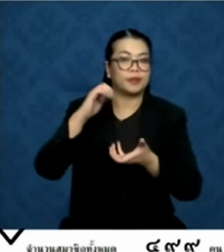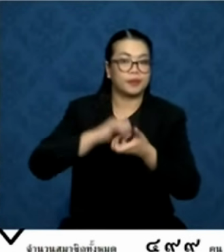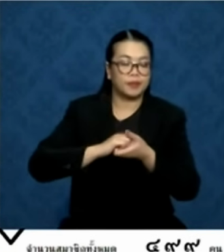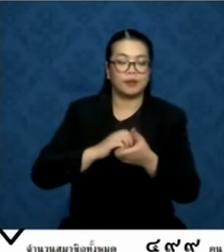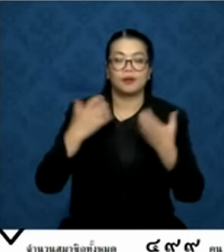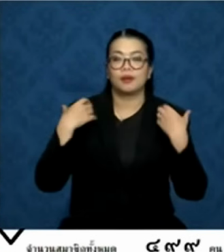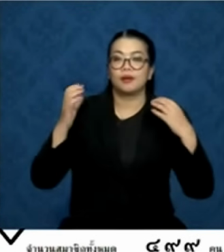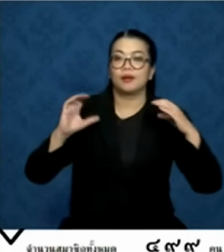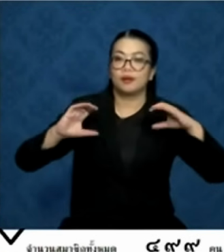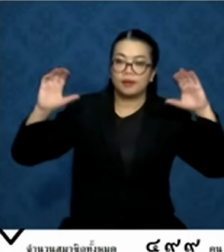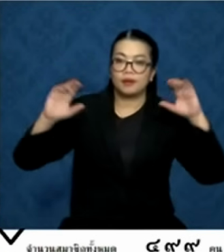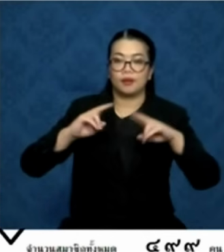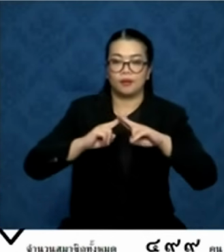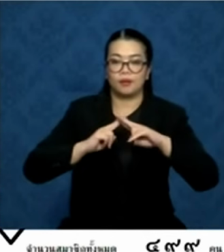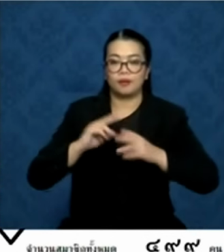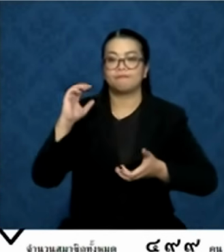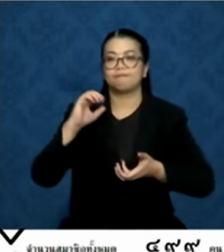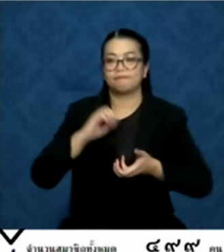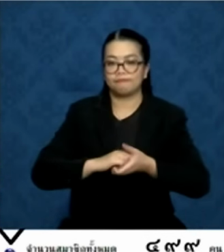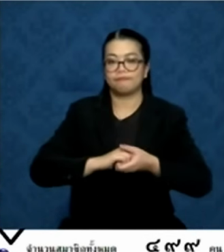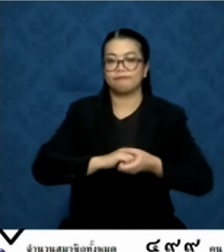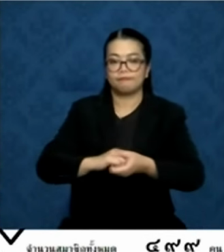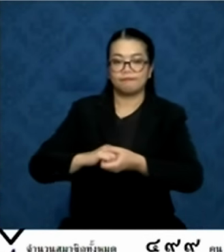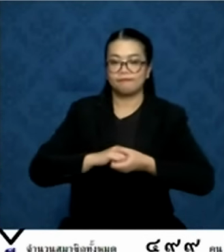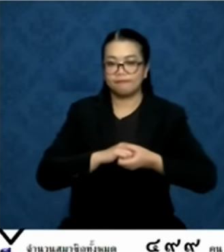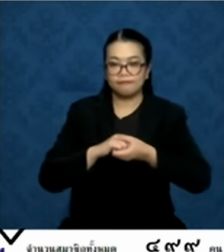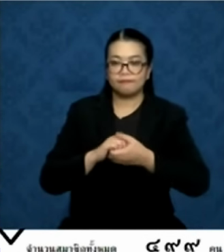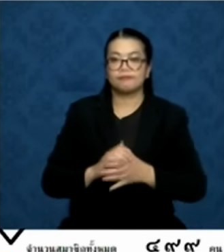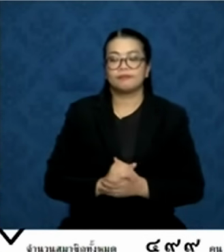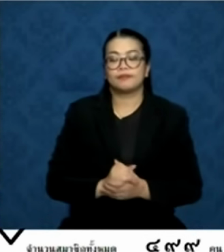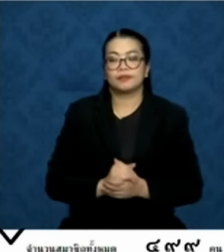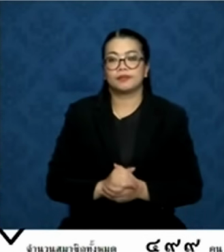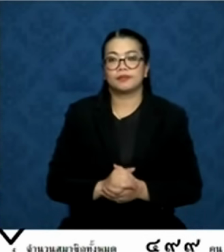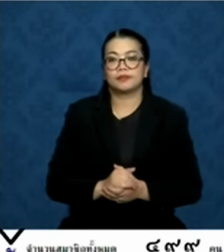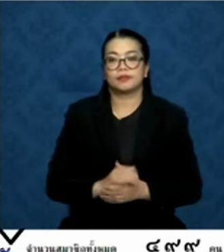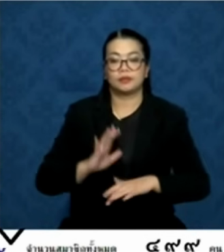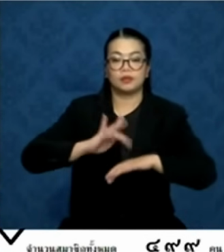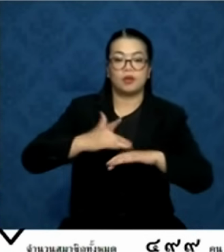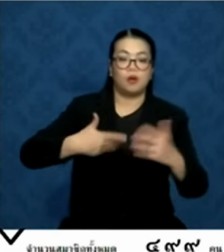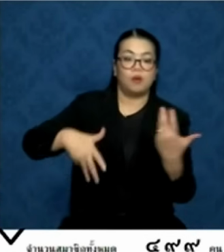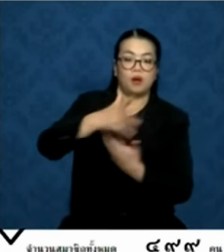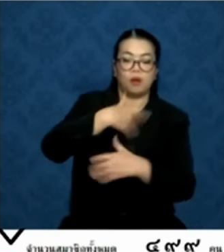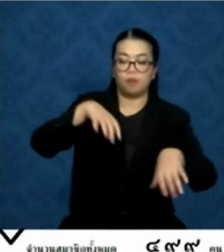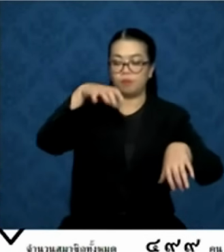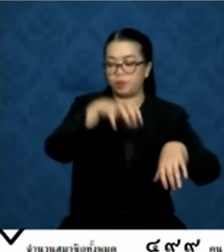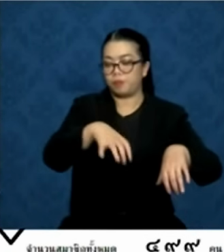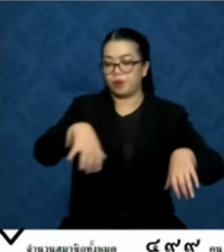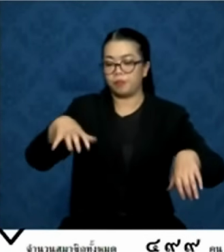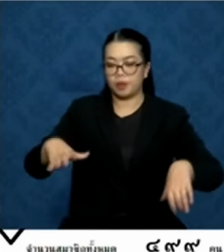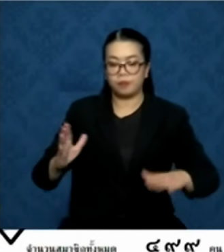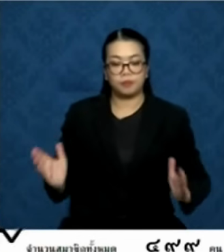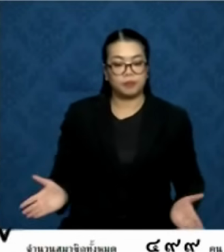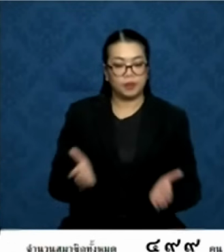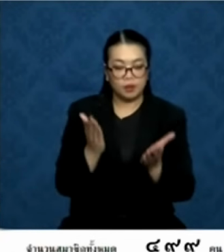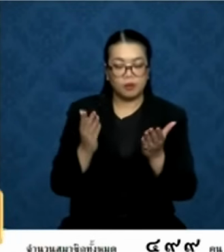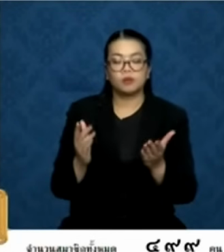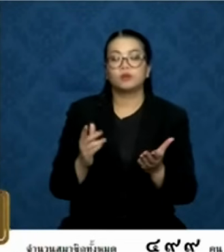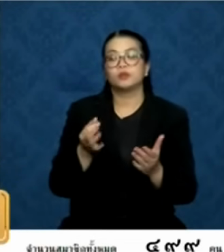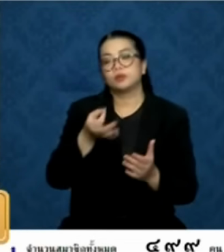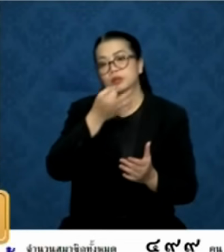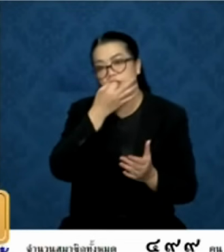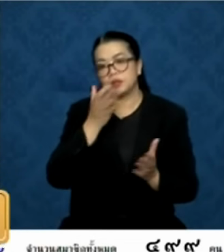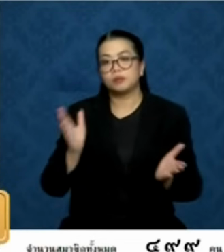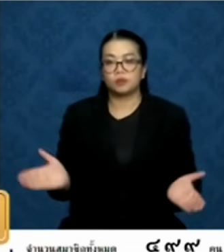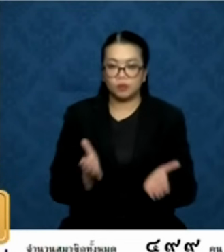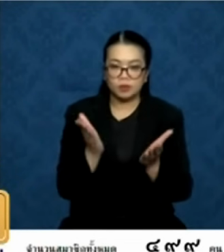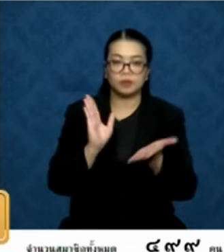ภาครัฐและภาคเอกชนสร้างสภาพแวดล้อมที่เอื้อต่อการดำเนินธุรกิจและส่งเสริม